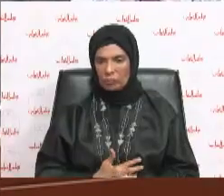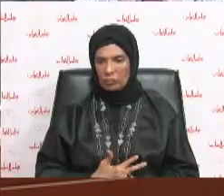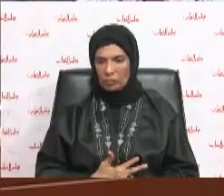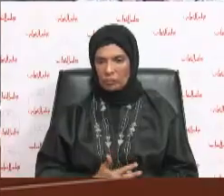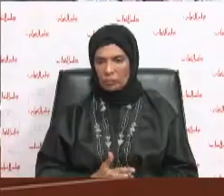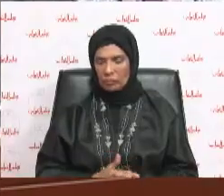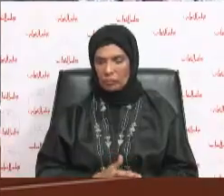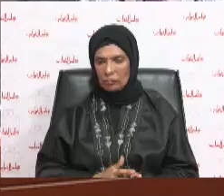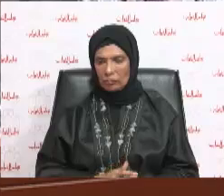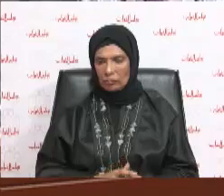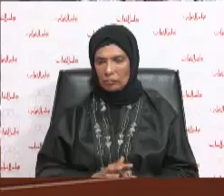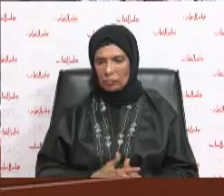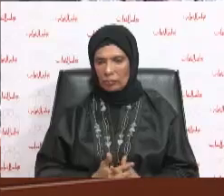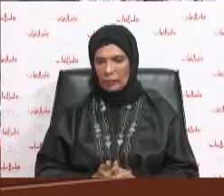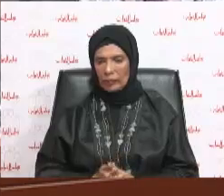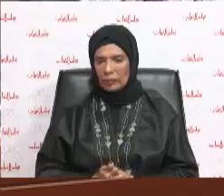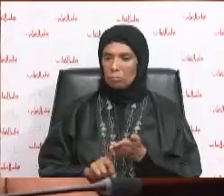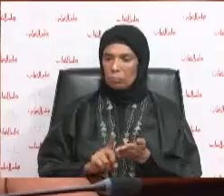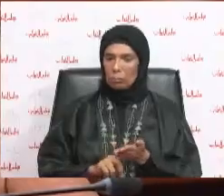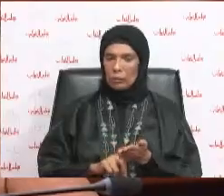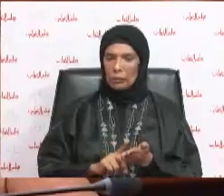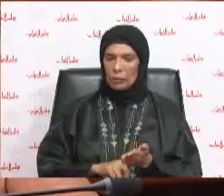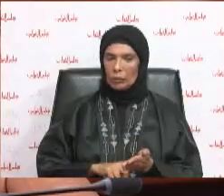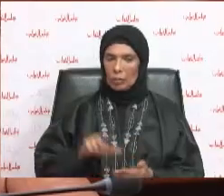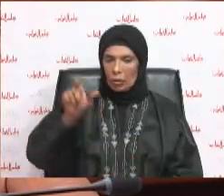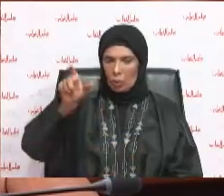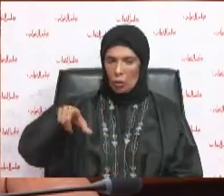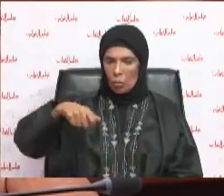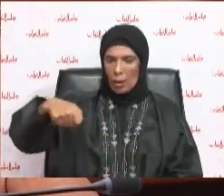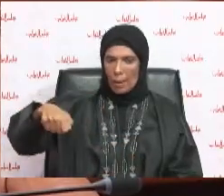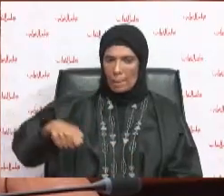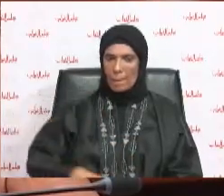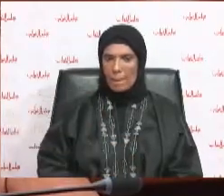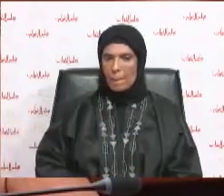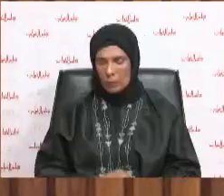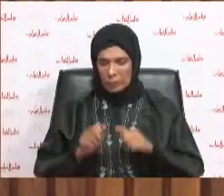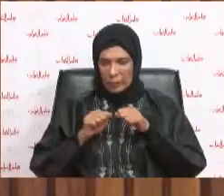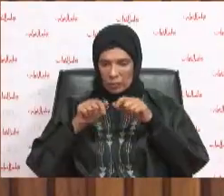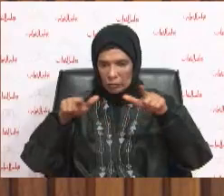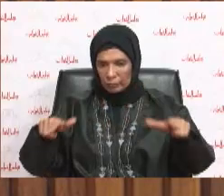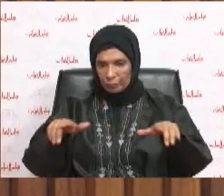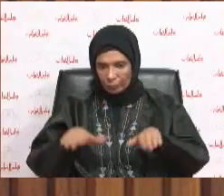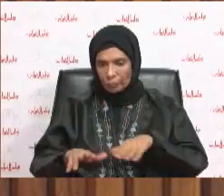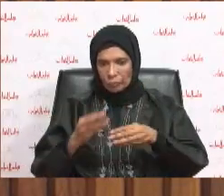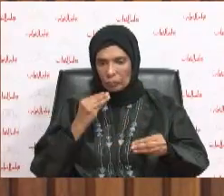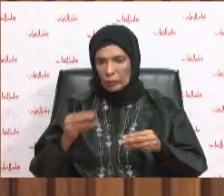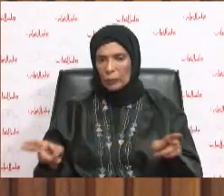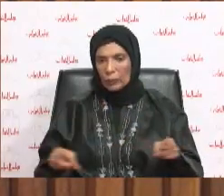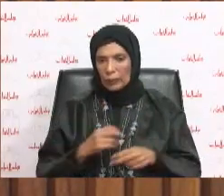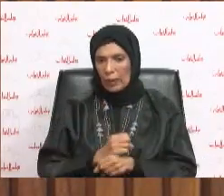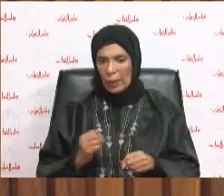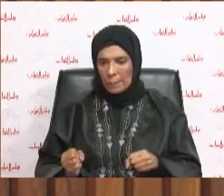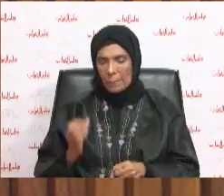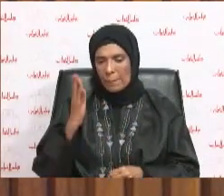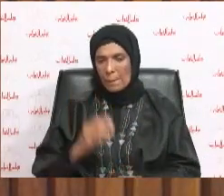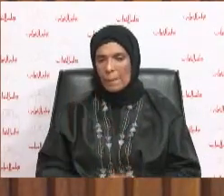صوت على هذا المقترح، من حقهم الآن يناقشونه بالطريقة اللي يبغونها. بس أنا بغيت أوضح للأخوان أن مجلس الشورى طبعا رفض مشروع القانون اللي